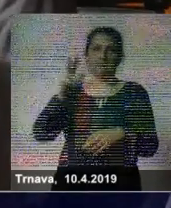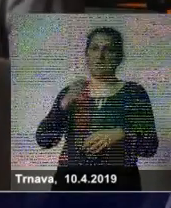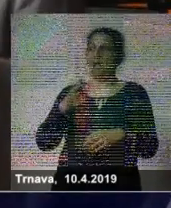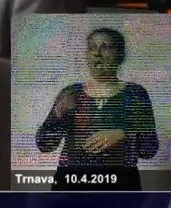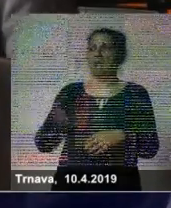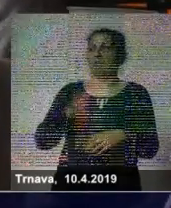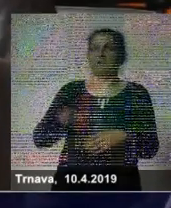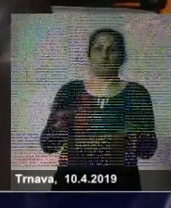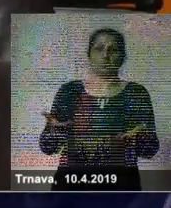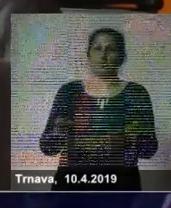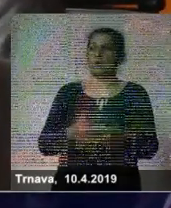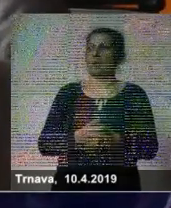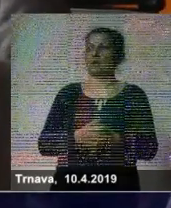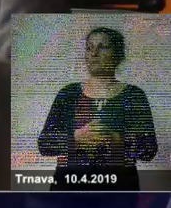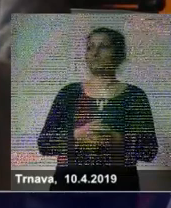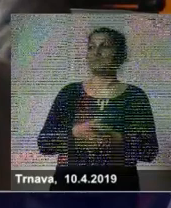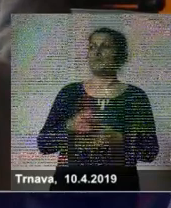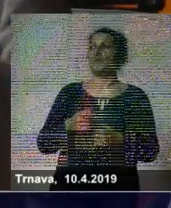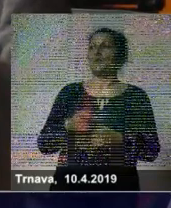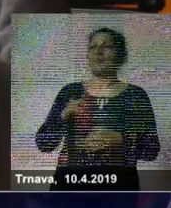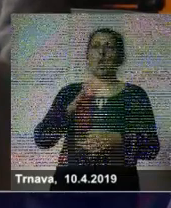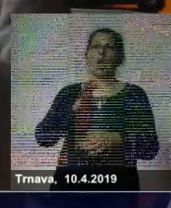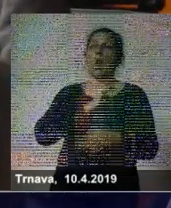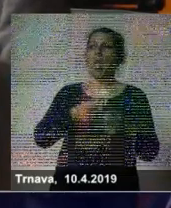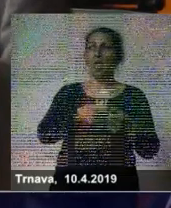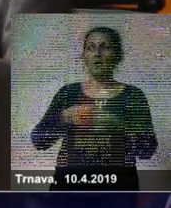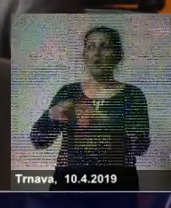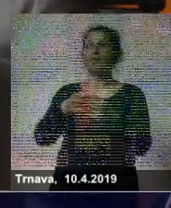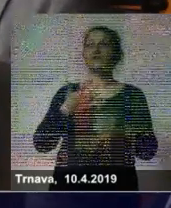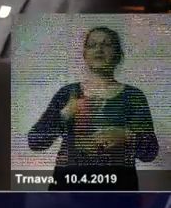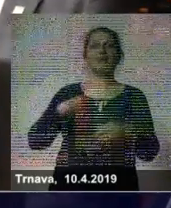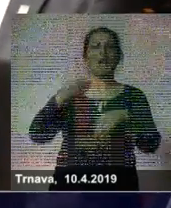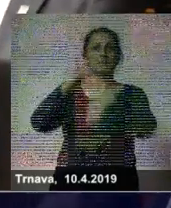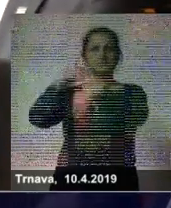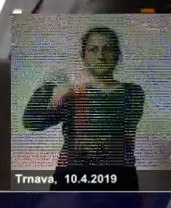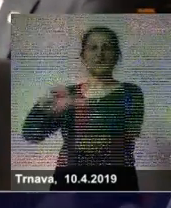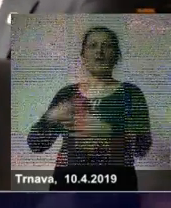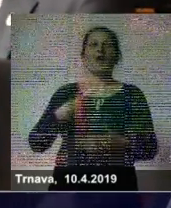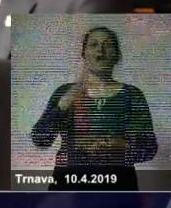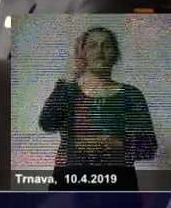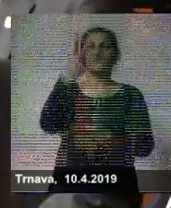Vážený pán predseda, kolegyne, kolegovia, dovolte, aby som vám oznámil výsledky